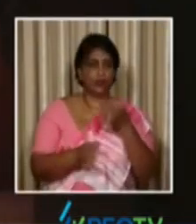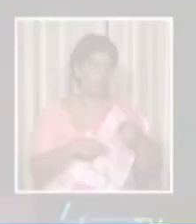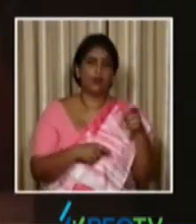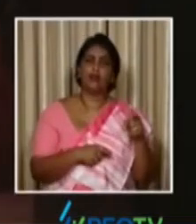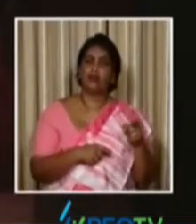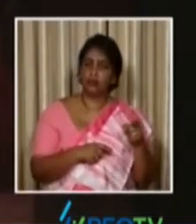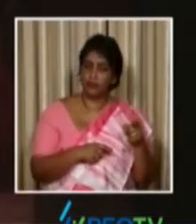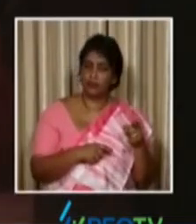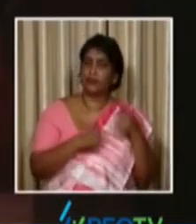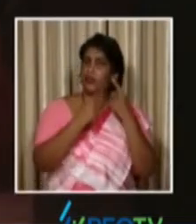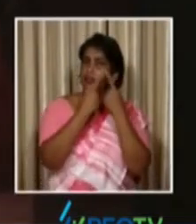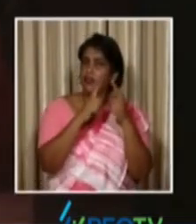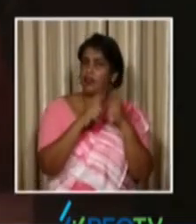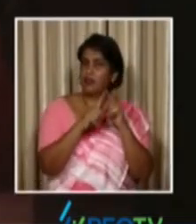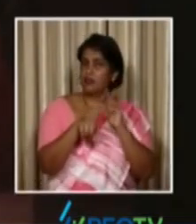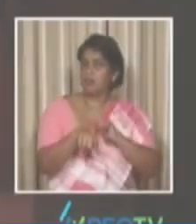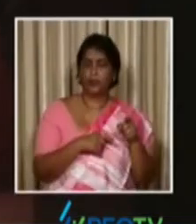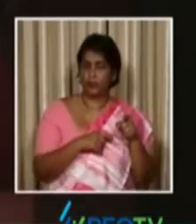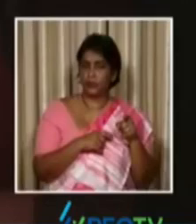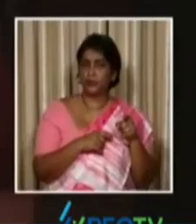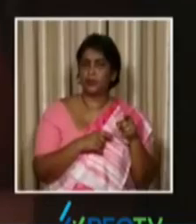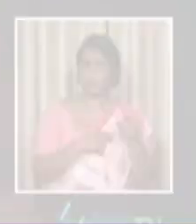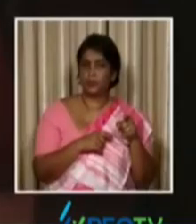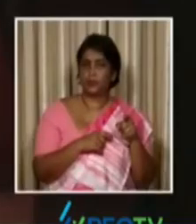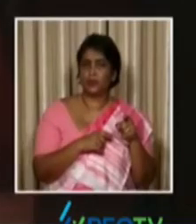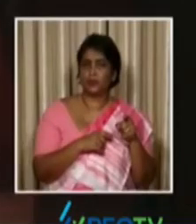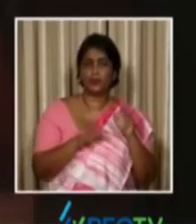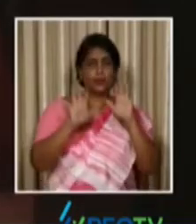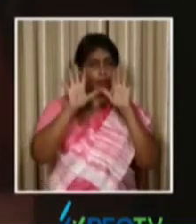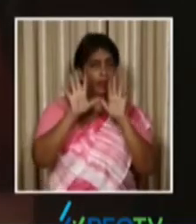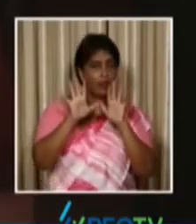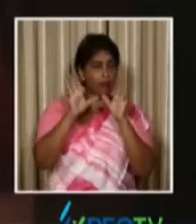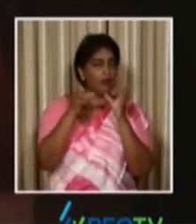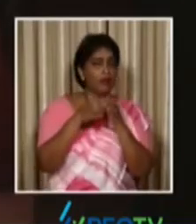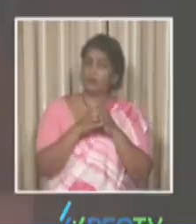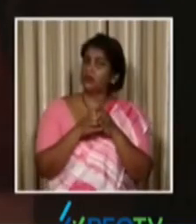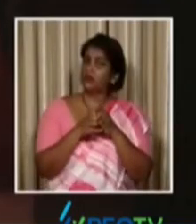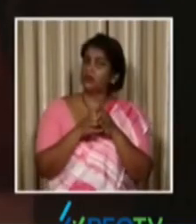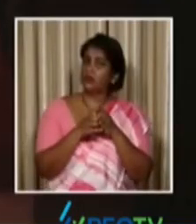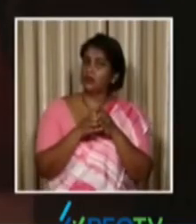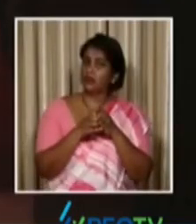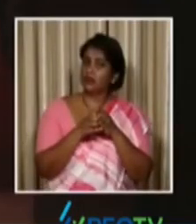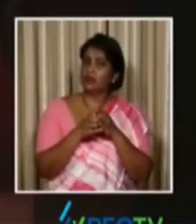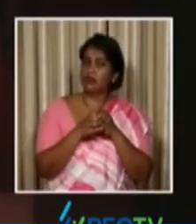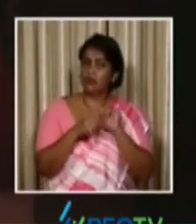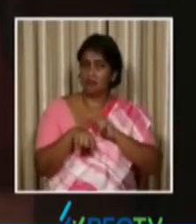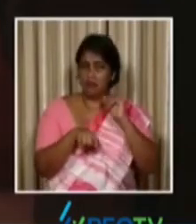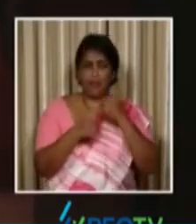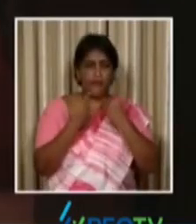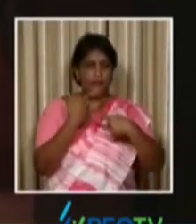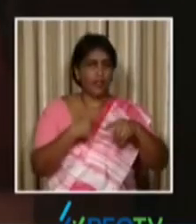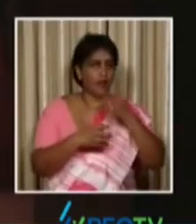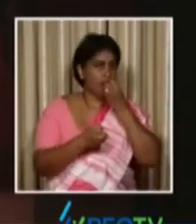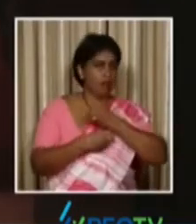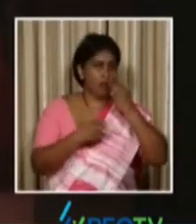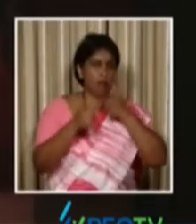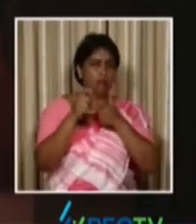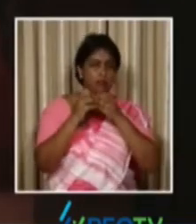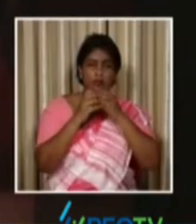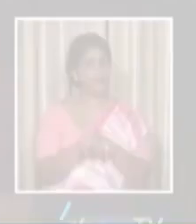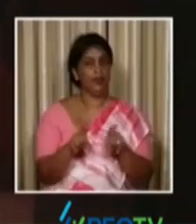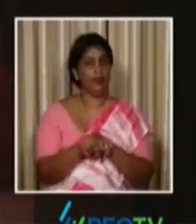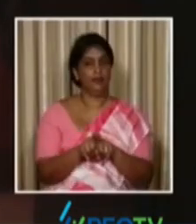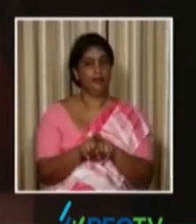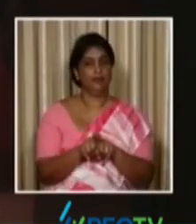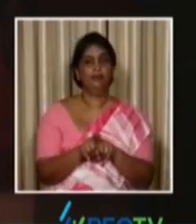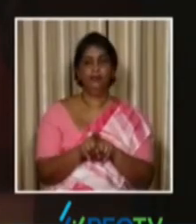ද්‍රව්‍ය විවිධ අන්තරායකර ද්‍රව්‍ය සහ නවන කාණ්ඩයේ හෙවත් ක්ලාස් 9 අන්තරායකර ද්‍රව්‍ය ඇතුළත් වෙලා තිබෙනවා කියන එක තමයි වාර්තා